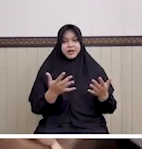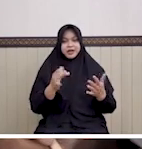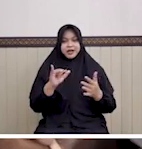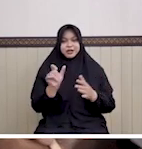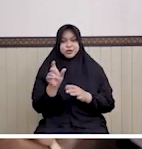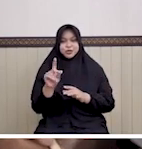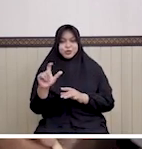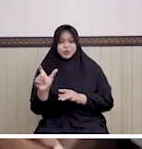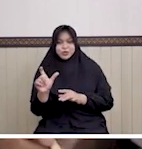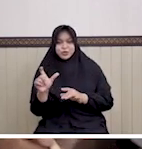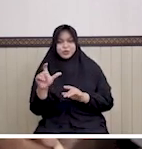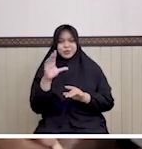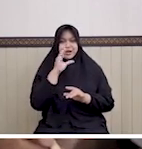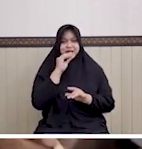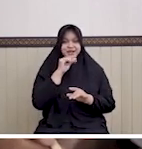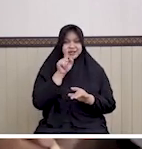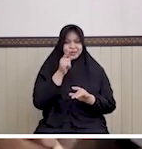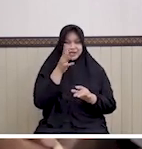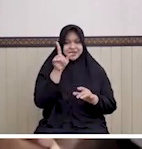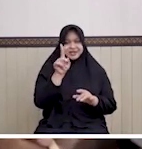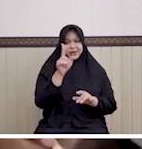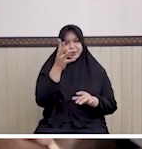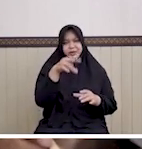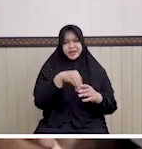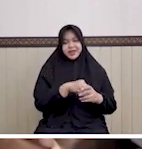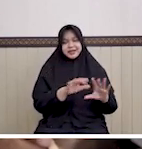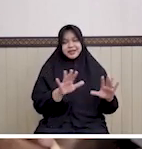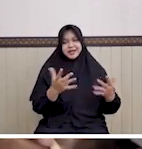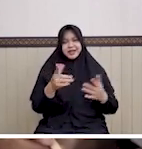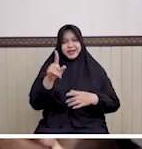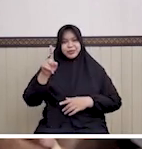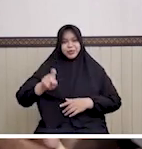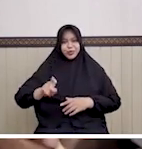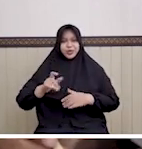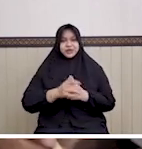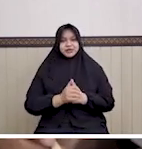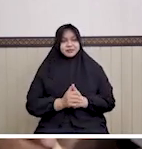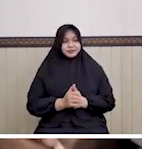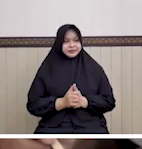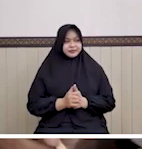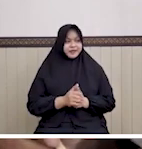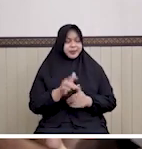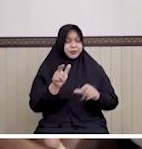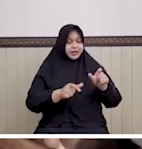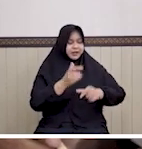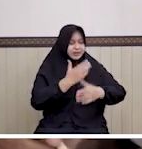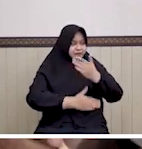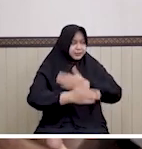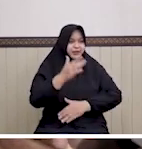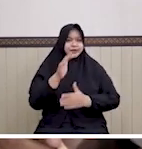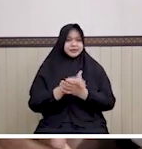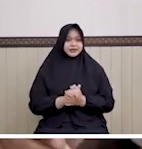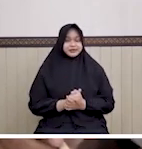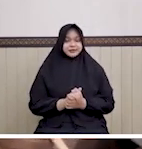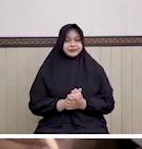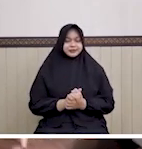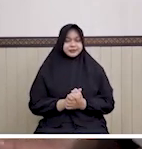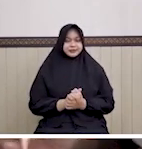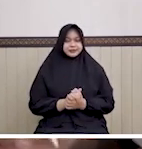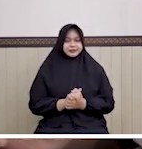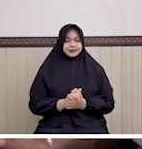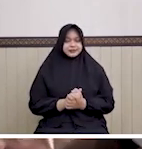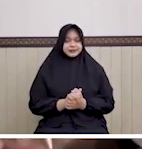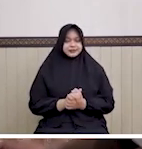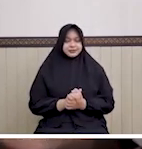jurubahasa itukan hanya satu bagian saja yang dibutuhkan oleh penyandang disabilitas gitu